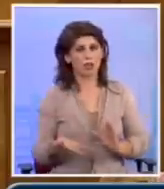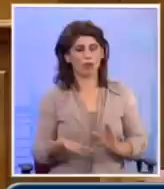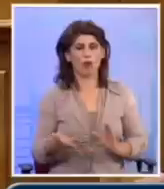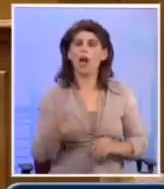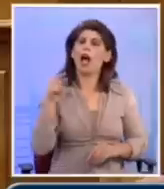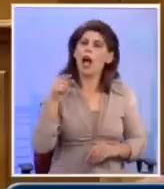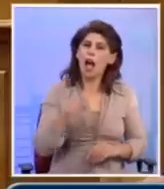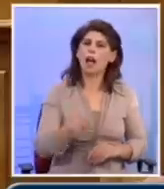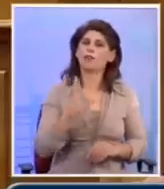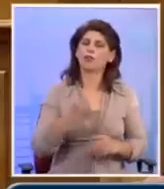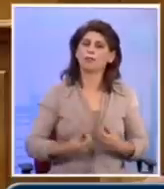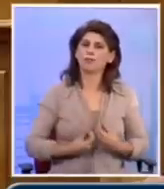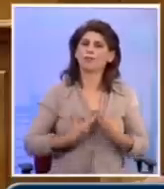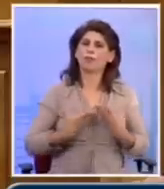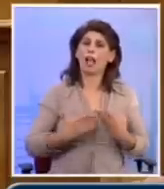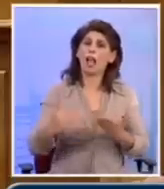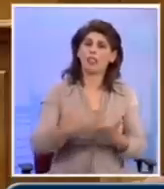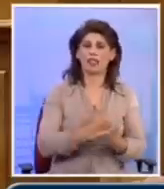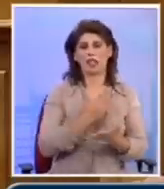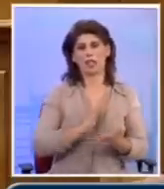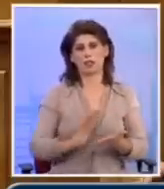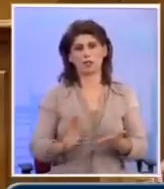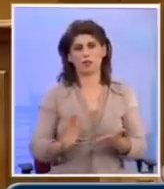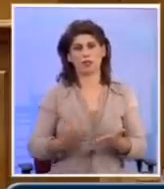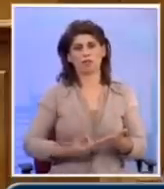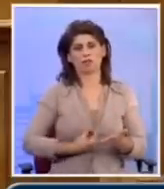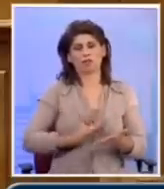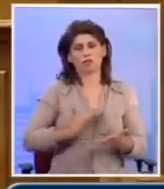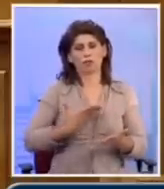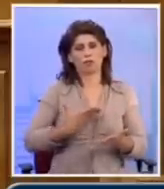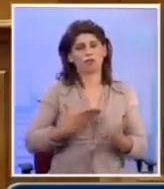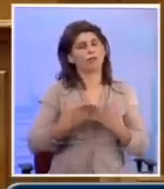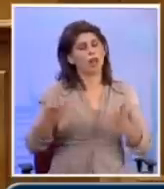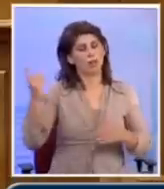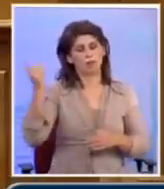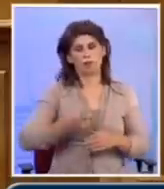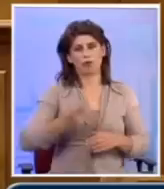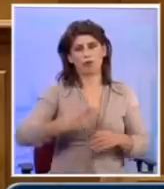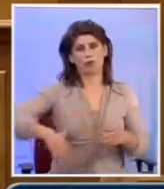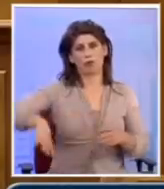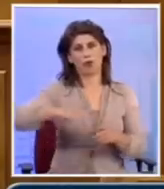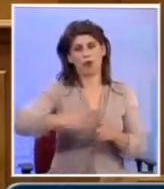Αυτό είναι το αίσθημα αδικίας που αισθάνεται η μεγάλη πλειοψηφία του ελληνικού λαού.